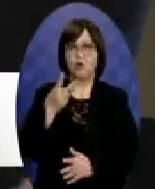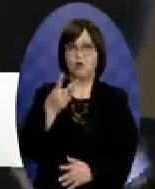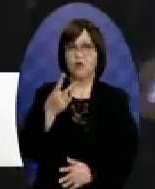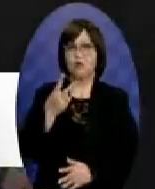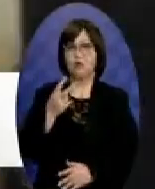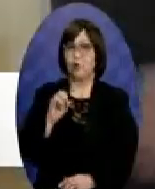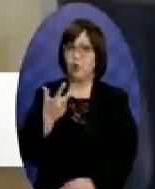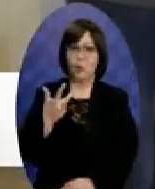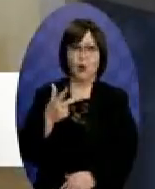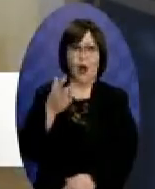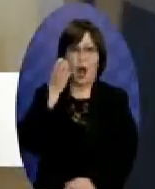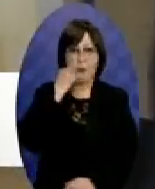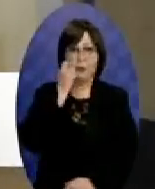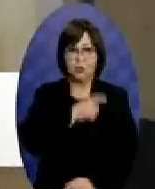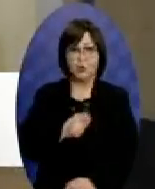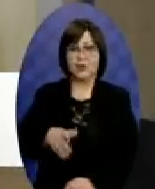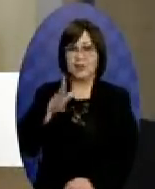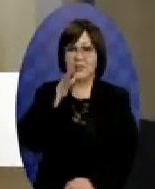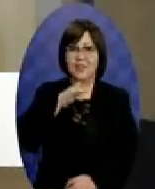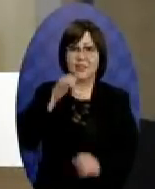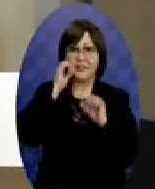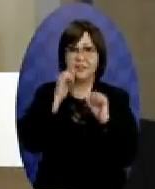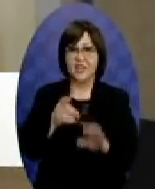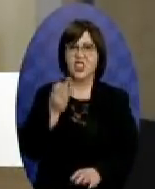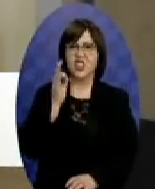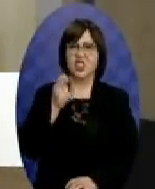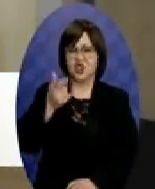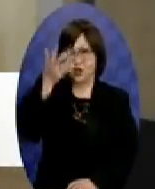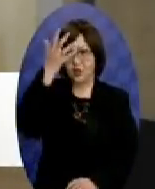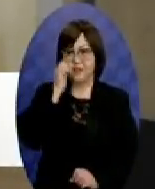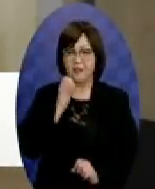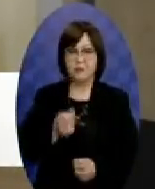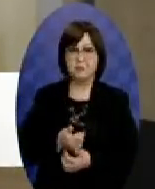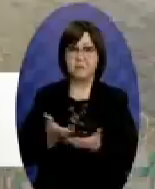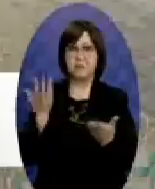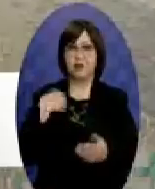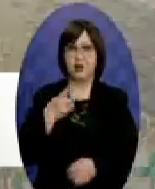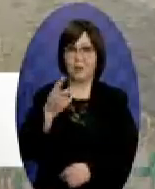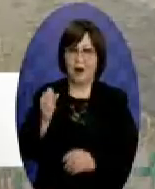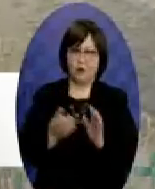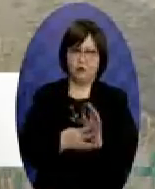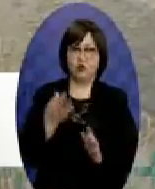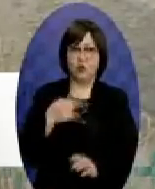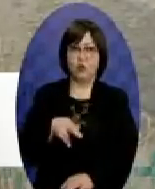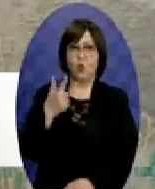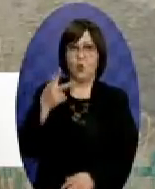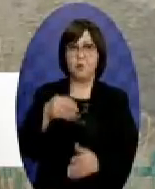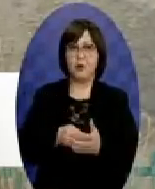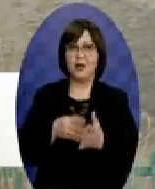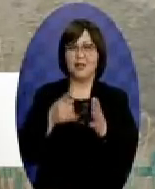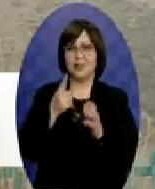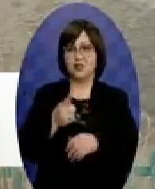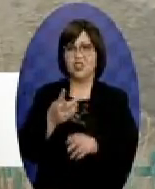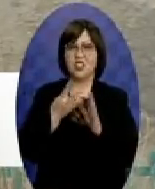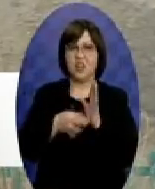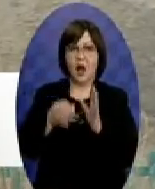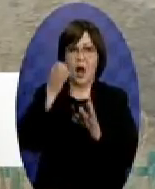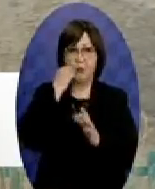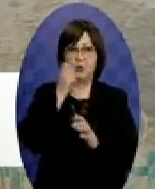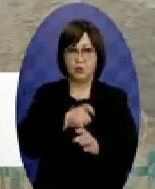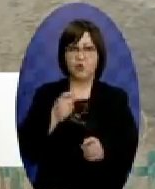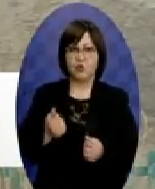3203 ахмадуудад насны хишгийг олгож байсан бол 2019 онд 3190 ахмадуудад насны хишгийг олгохоор болсон